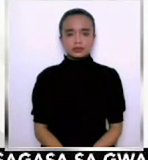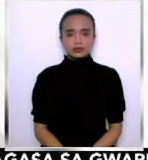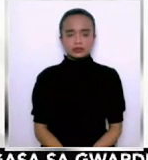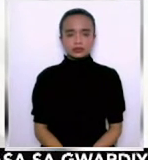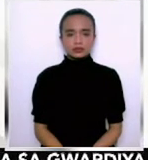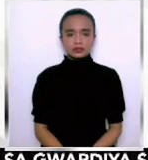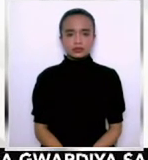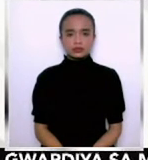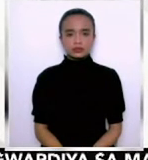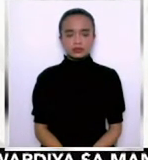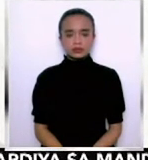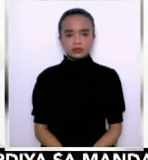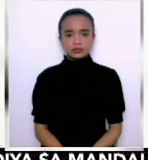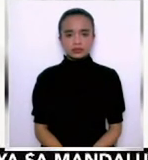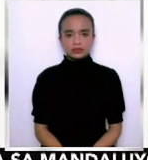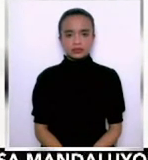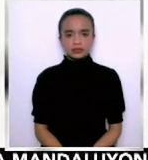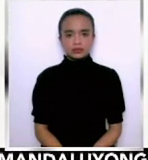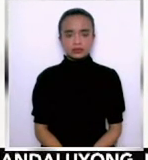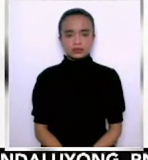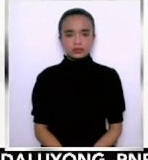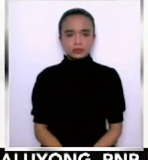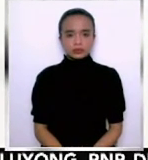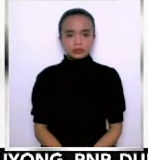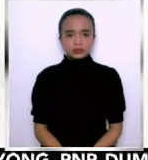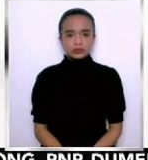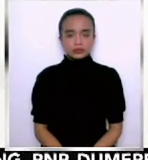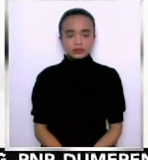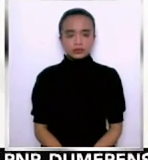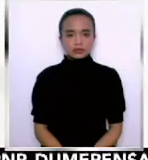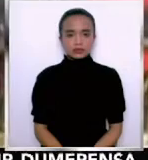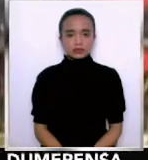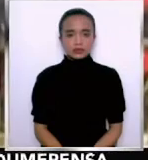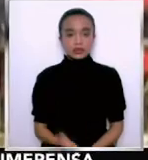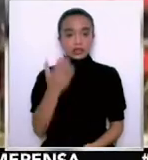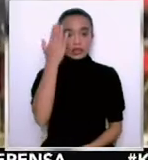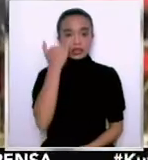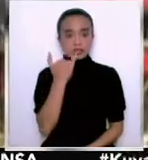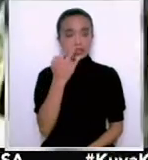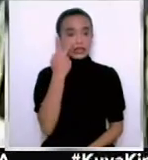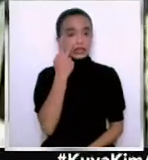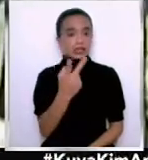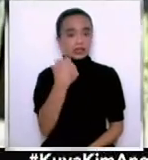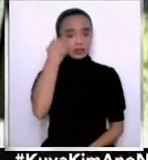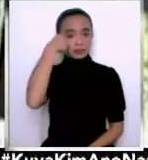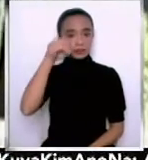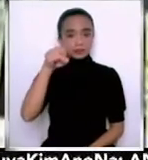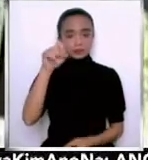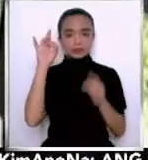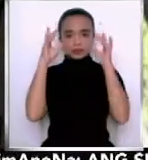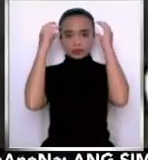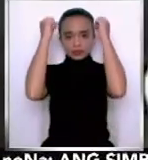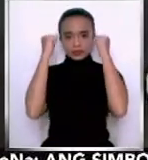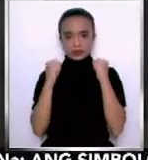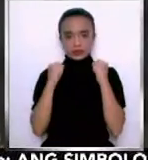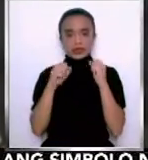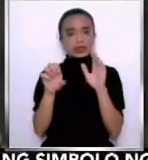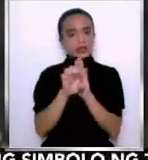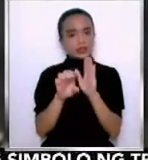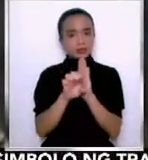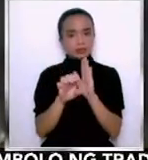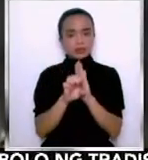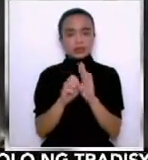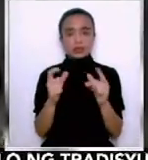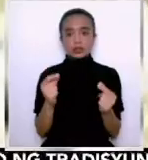at Tawakkal Bayali. Nakitaan umano ng paglabag sa Anti-Terrorism Act gaya ng pakikisangkot